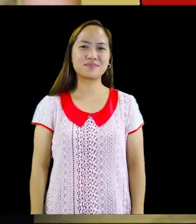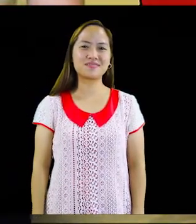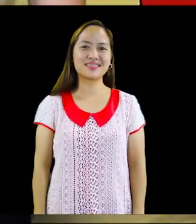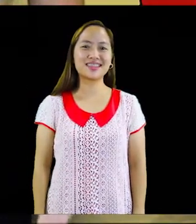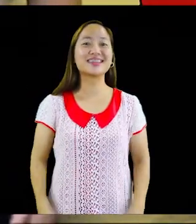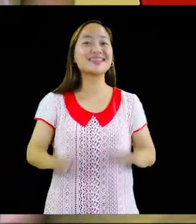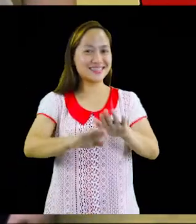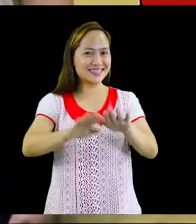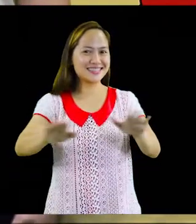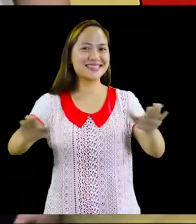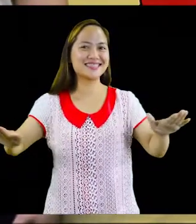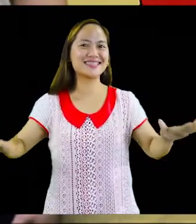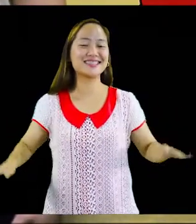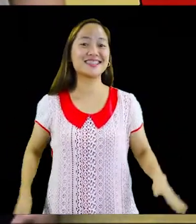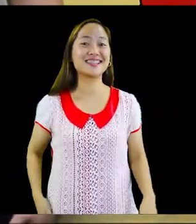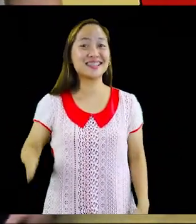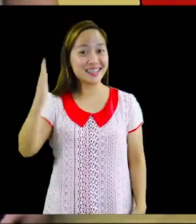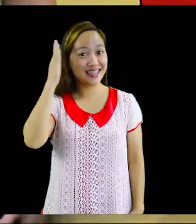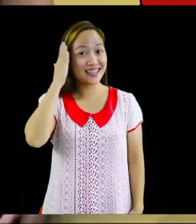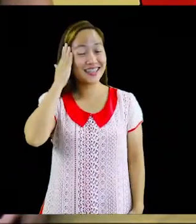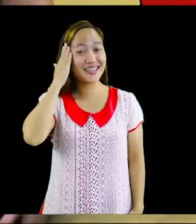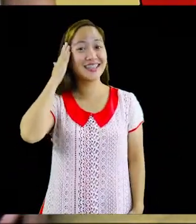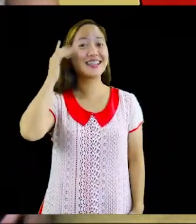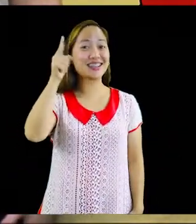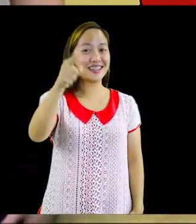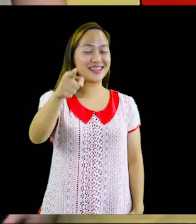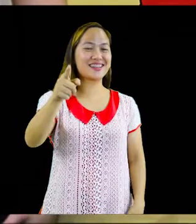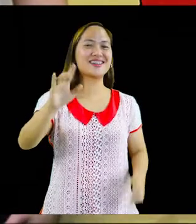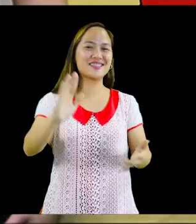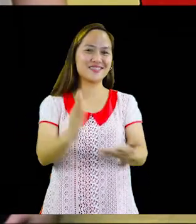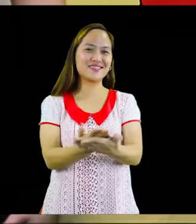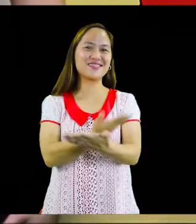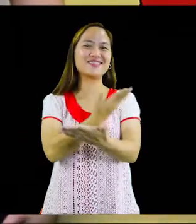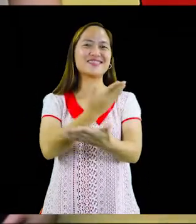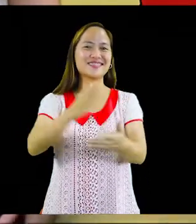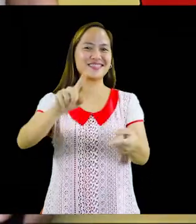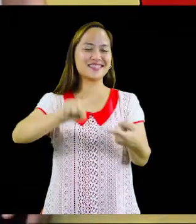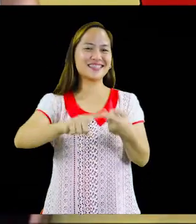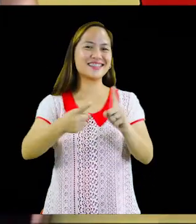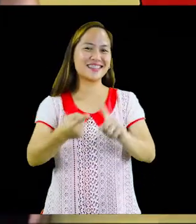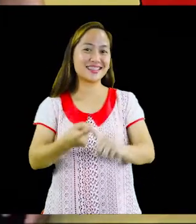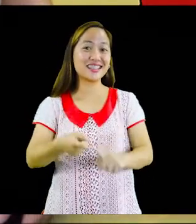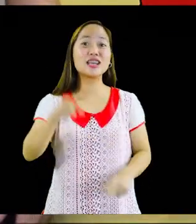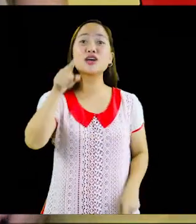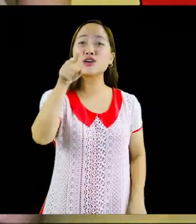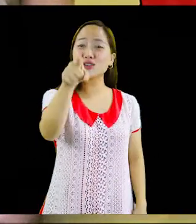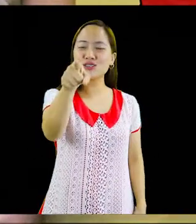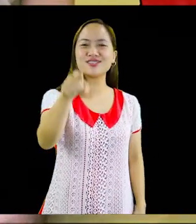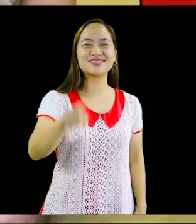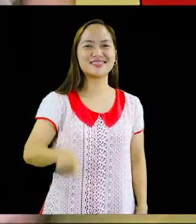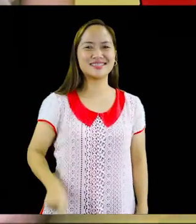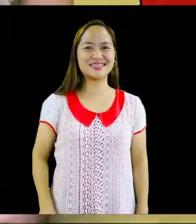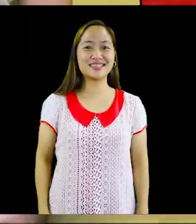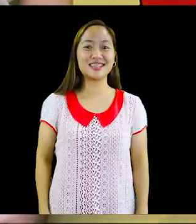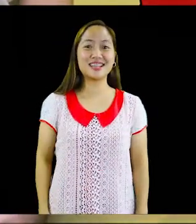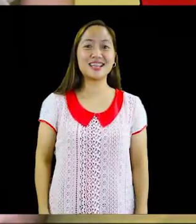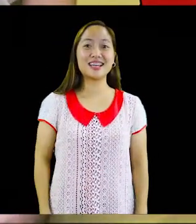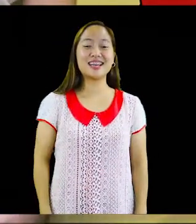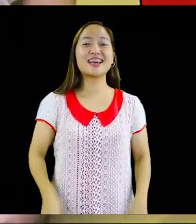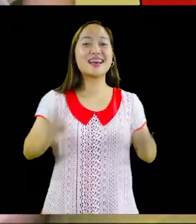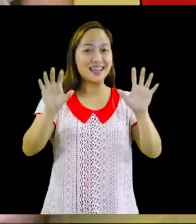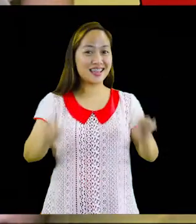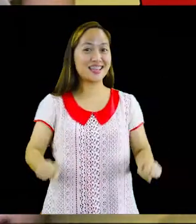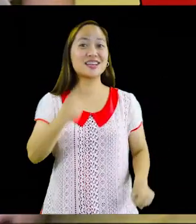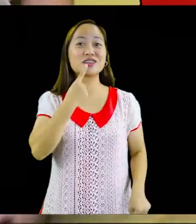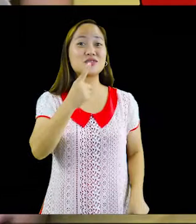Mga bata, nakilala niyo na ang inyong bago nga mga abyan. O ikaw, pwede mo ba lang mahambal ang